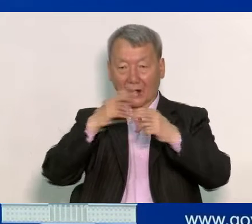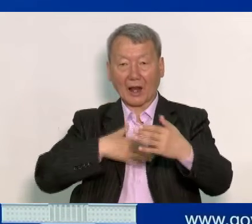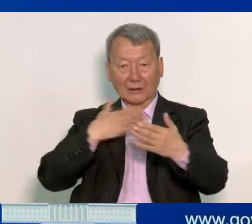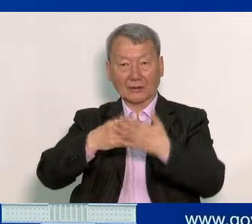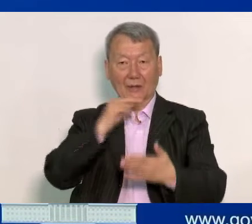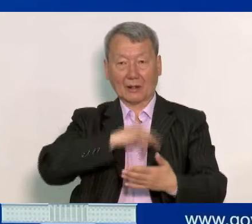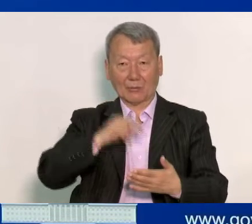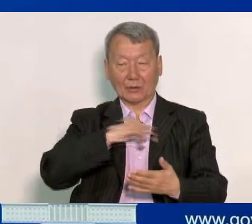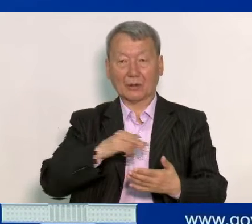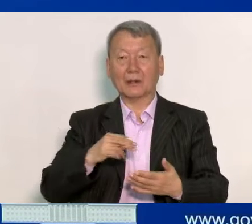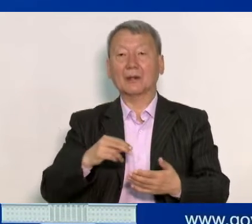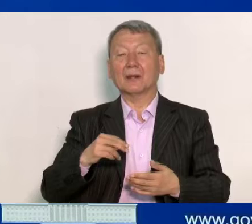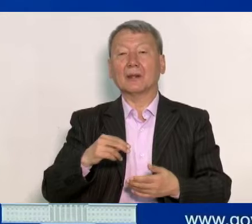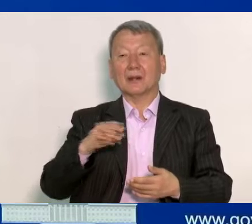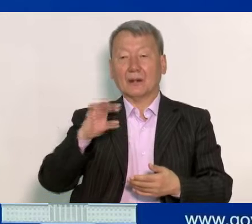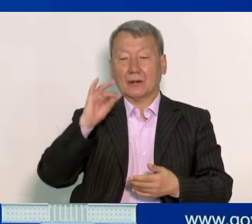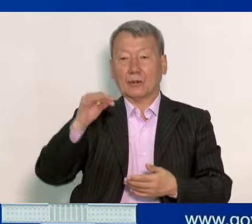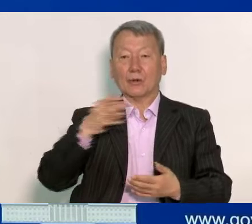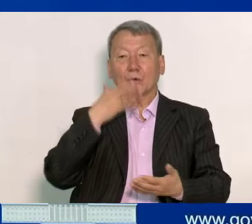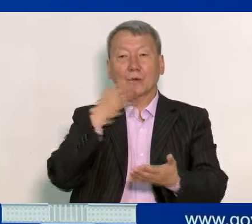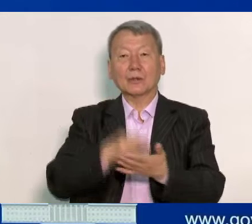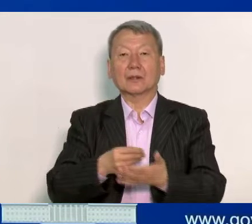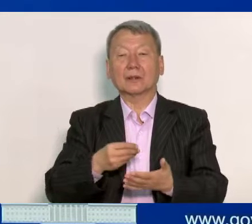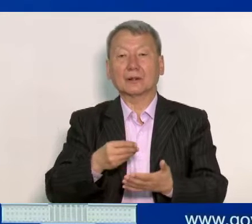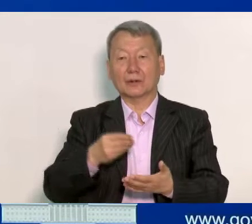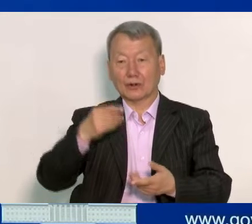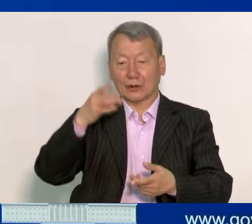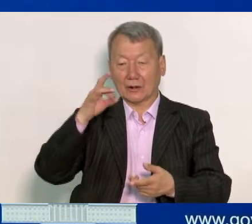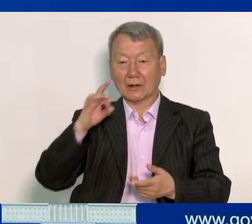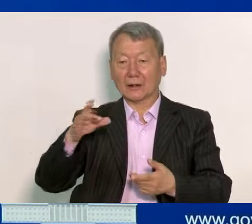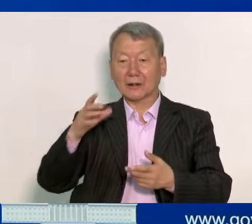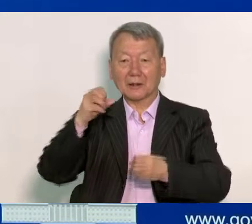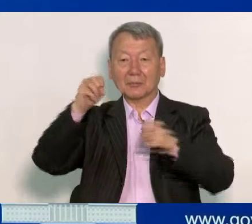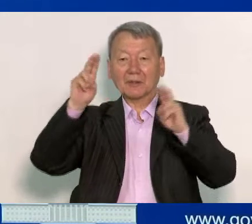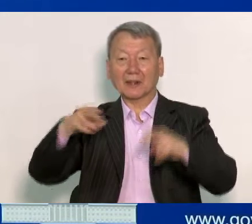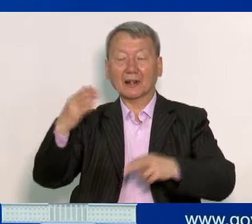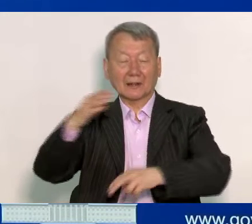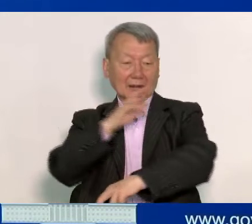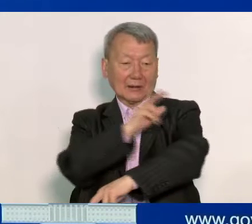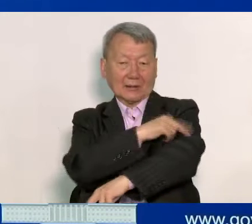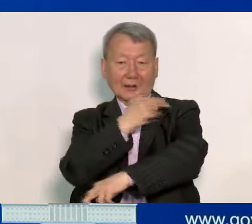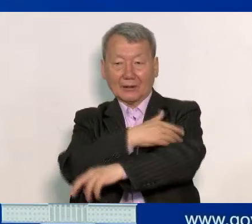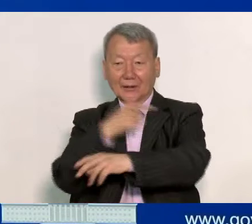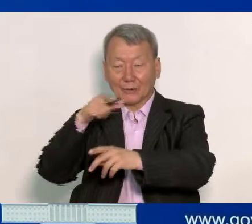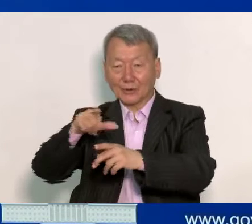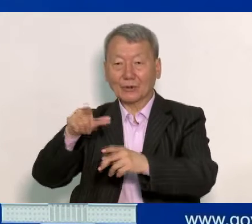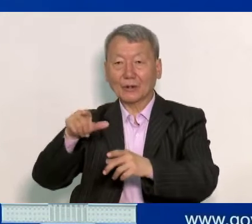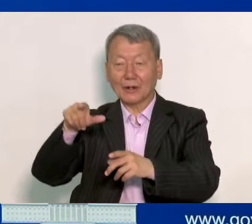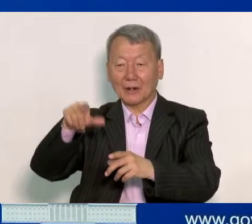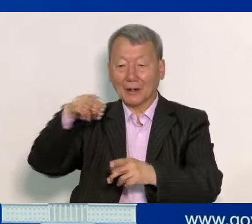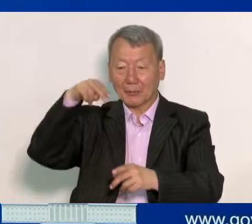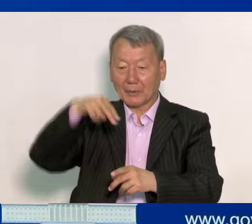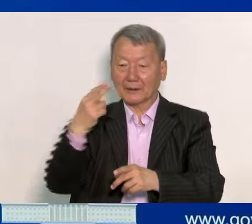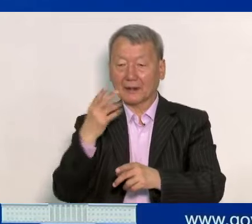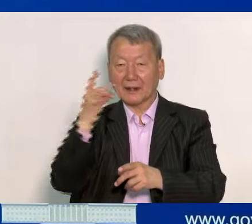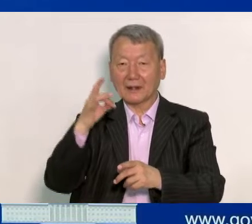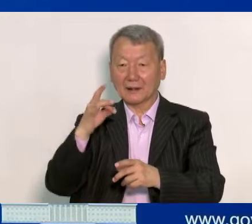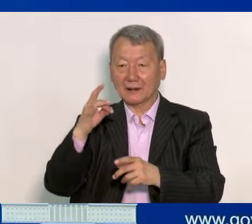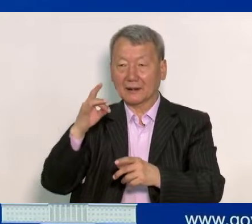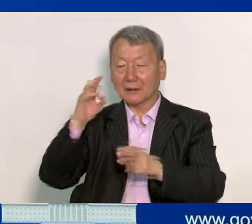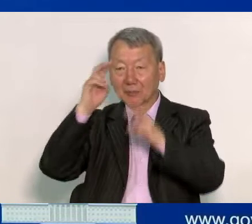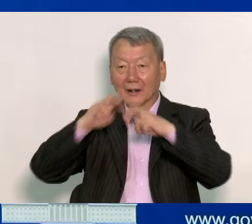иштеди. Ошол биз өзүбүздүн реагенттер менен өзүбүздүн жана расходный материалдарды коет, ошол ПЦР